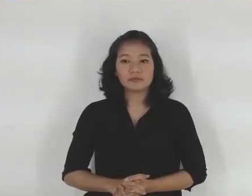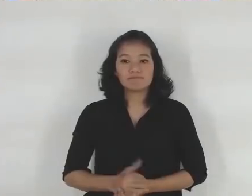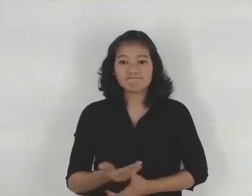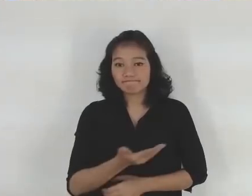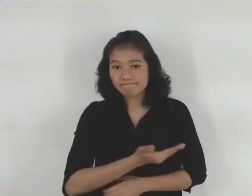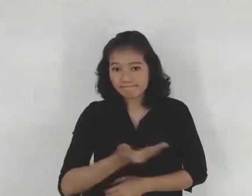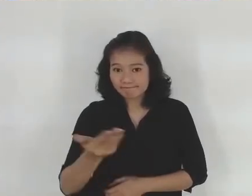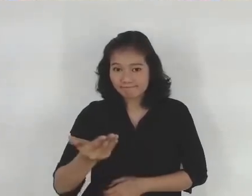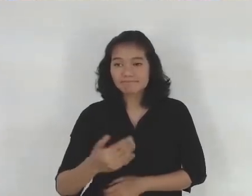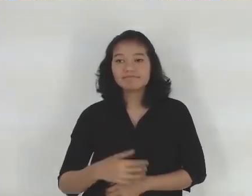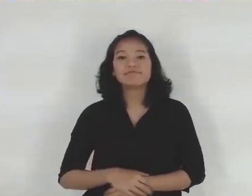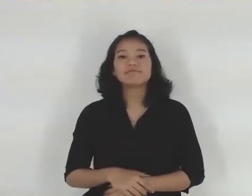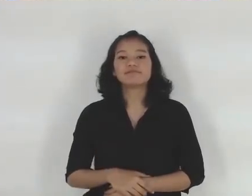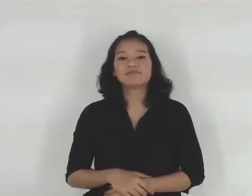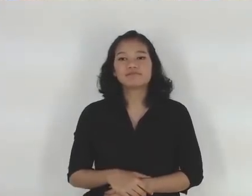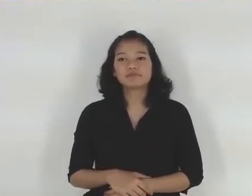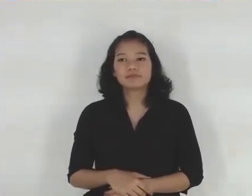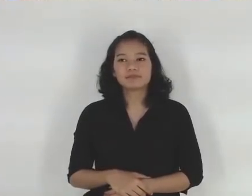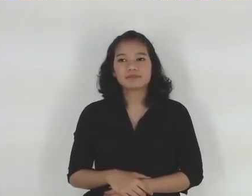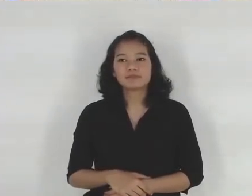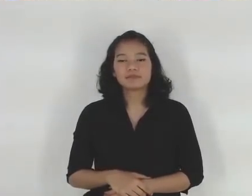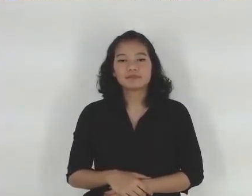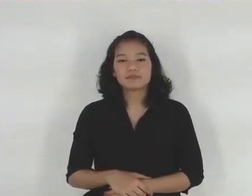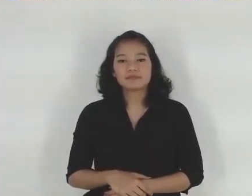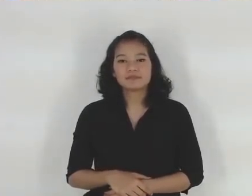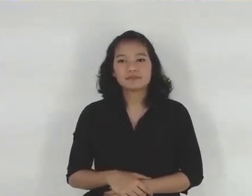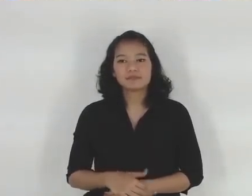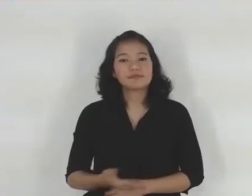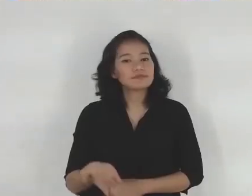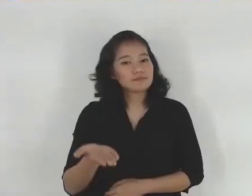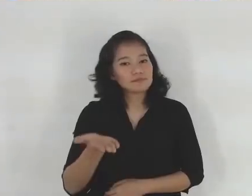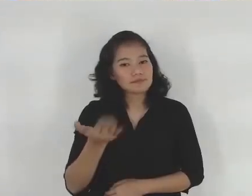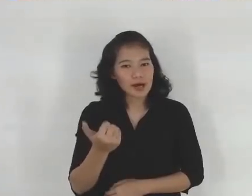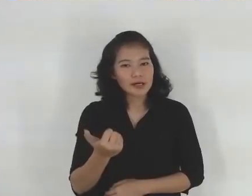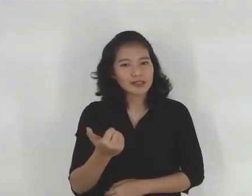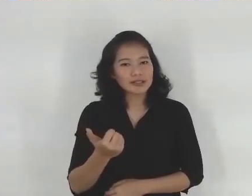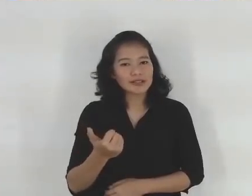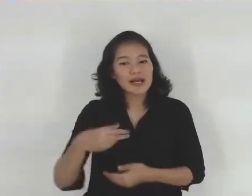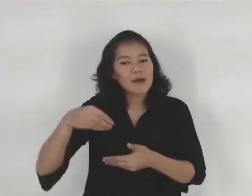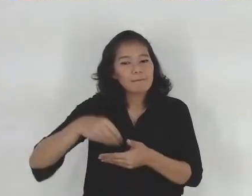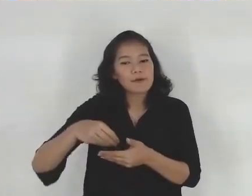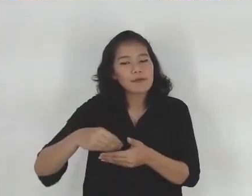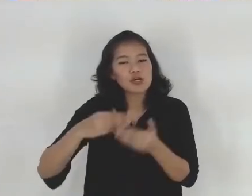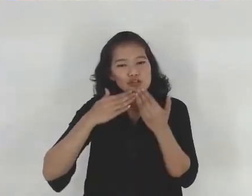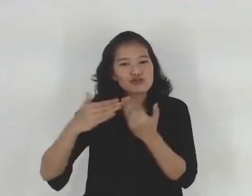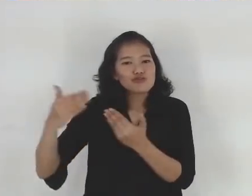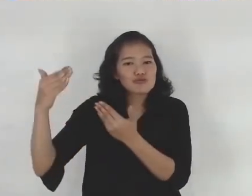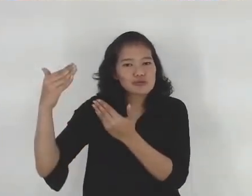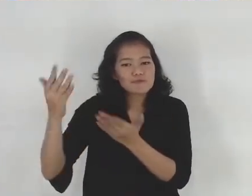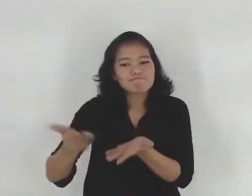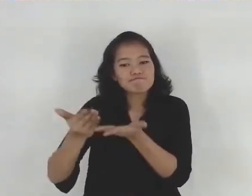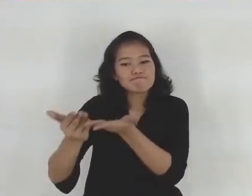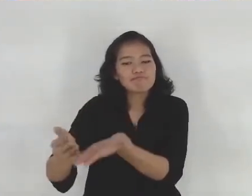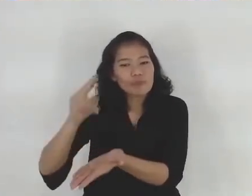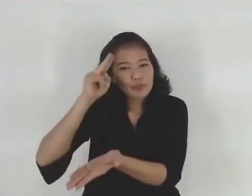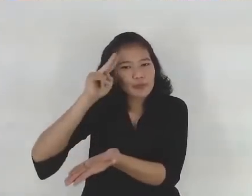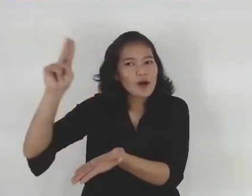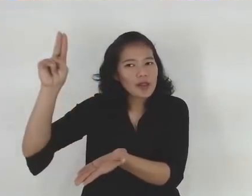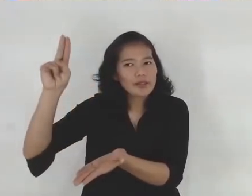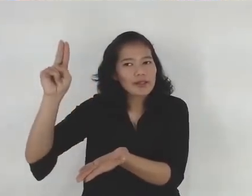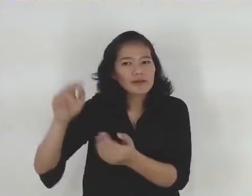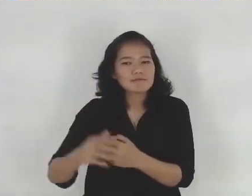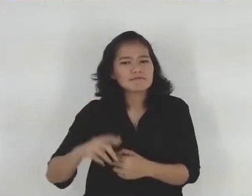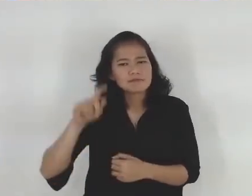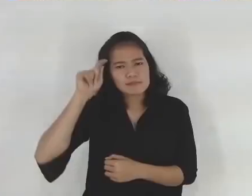saudara-saudaraku yang terkasih dalam Yesus Kristus marilah kita mempersembahkan syukur kita kepada Tuhan Dengan